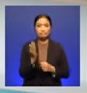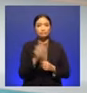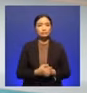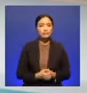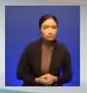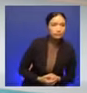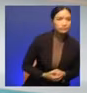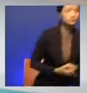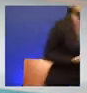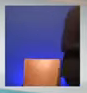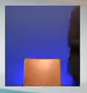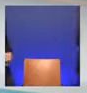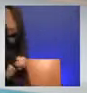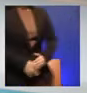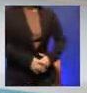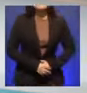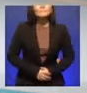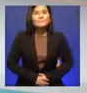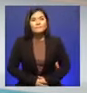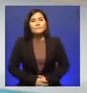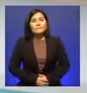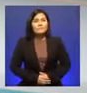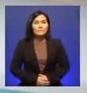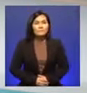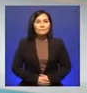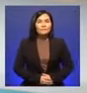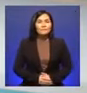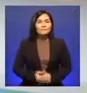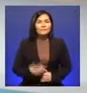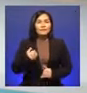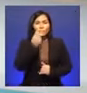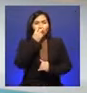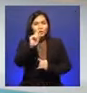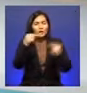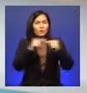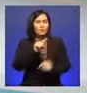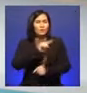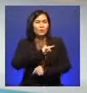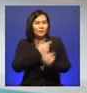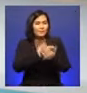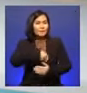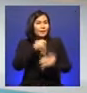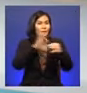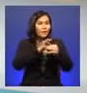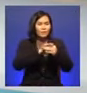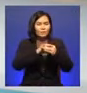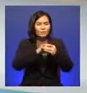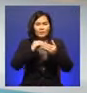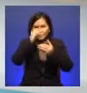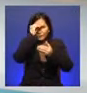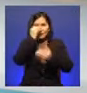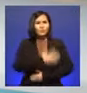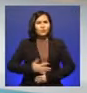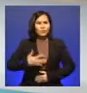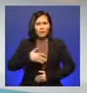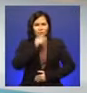อีกอย่างนึงที่เราอาจจะยังต้องขบคิดกันเนี่ยถ้าเรามาดูเรื่องภาระค่าใช้จ่ายด้านการศึกษากับด้านสุขภาพเราจะเห็นความแตกต่างกันนิดหน่